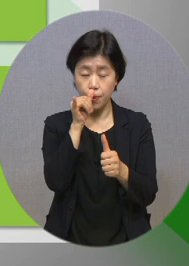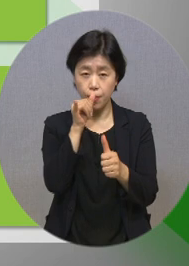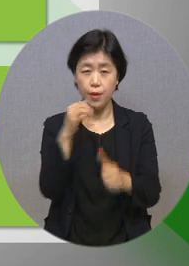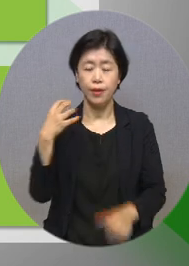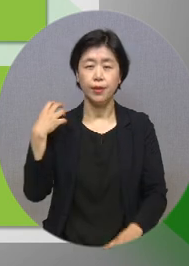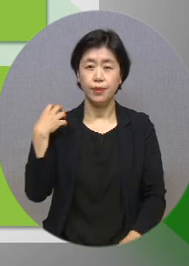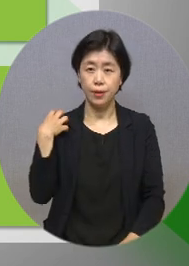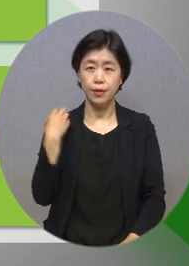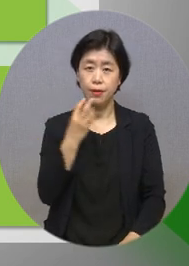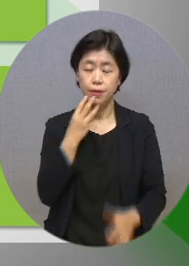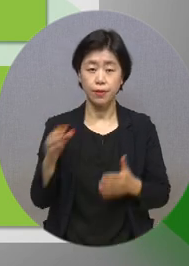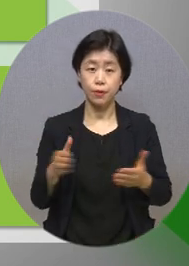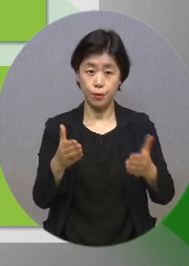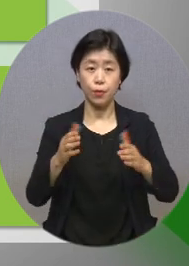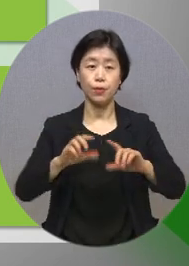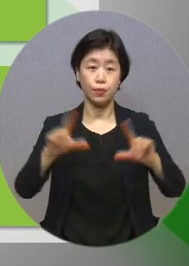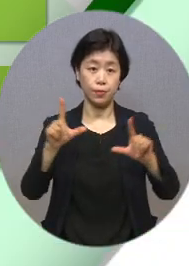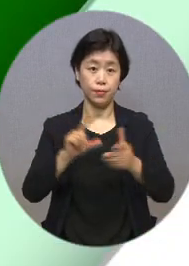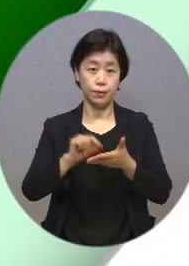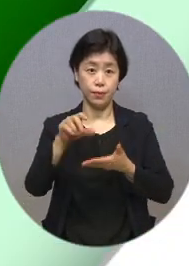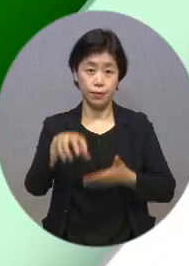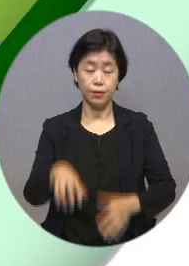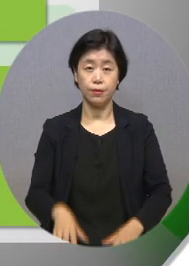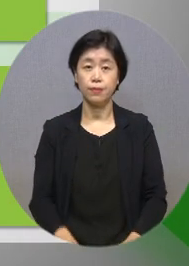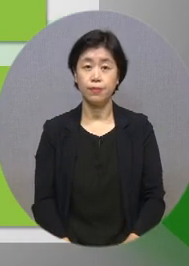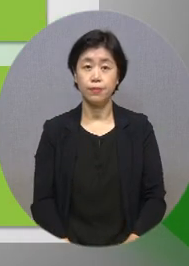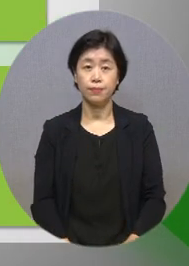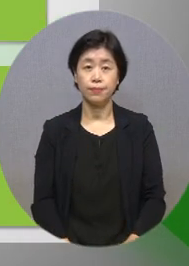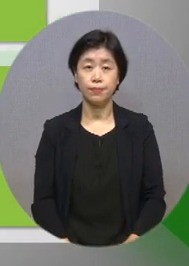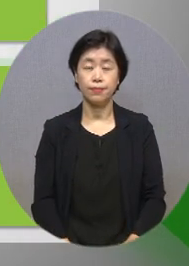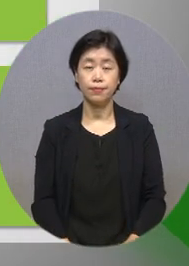기사는 경기 동부지사입니다.